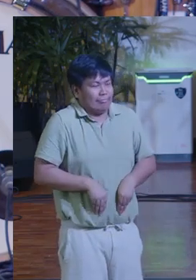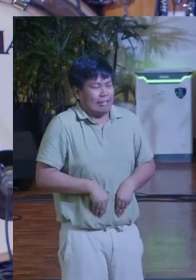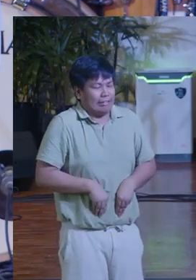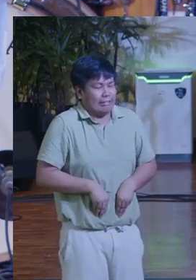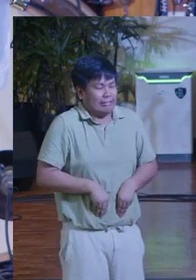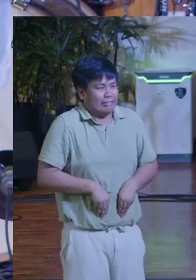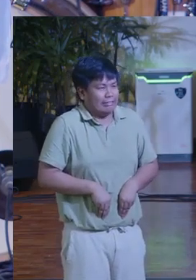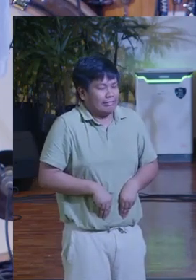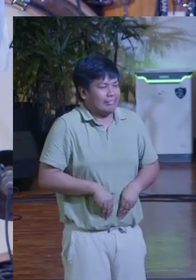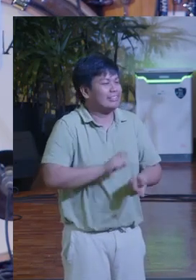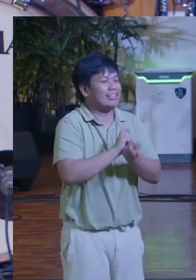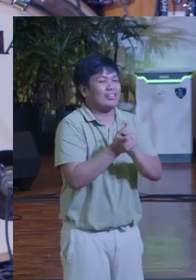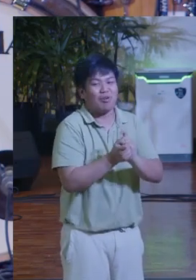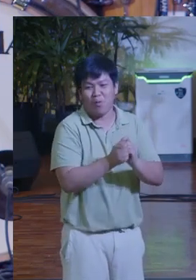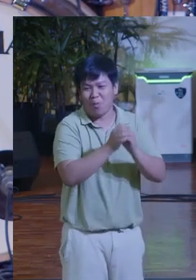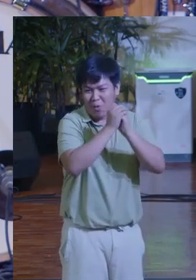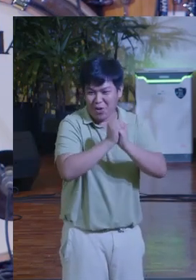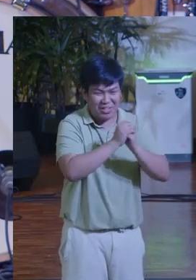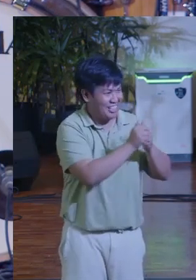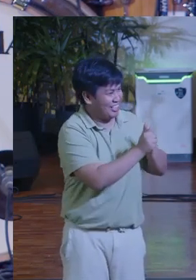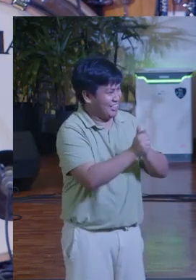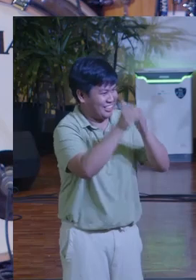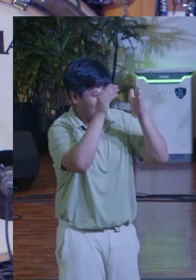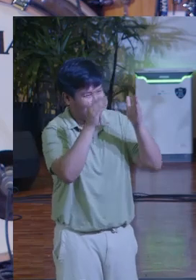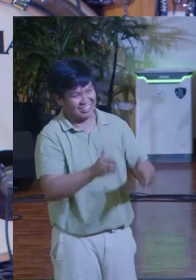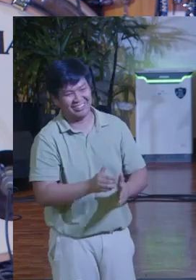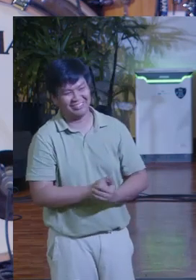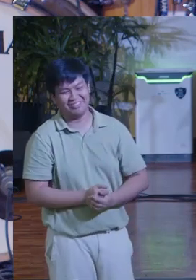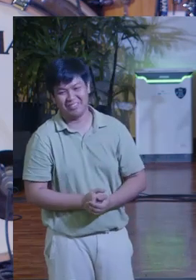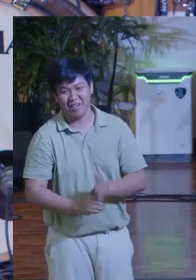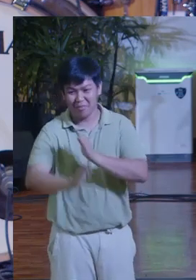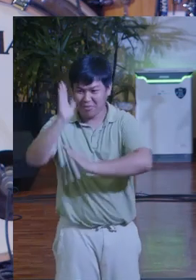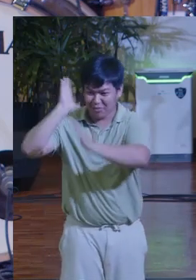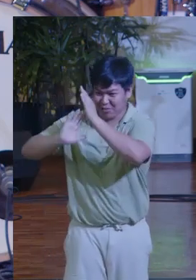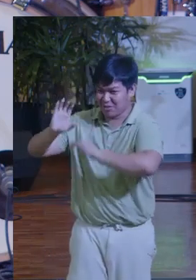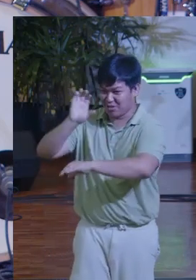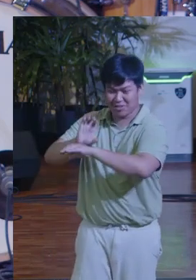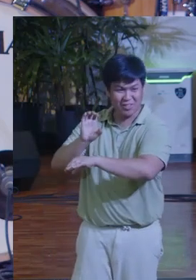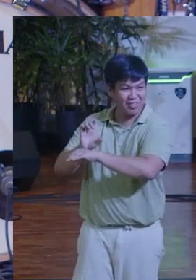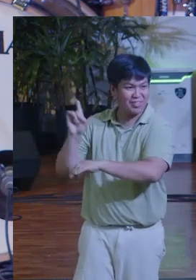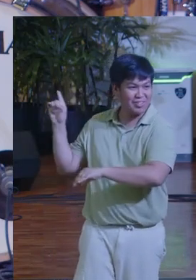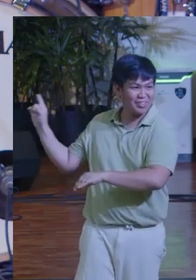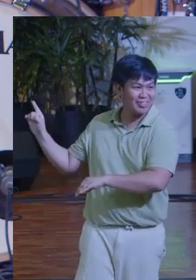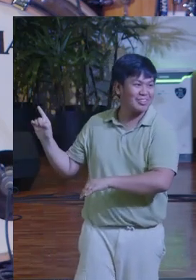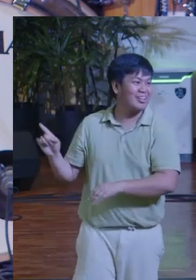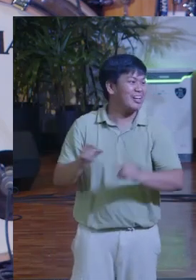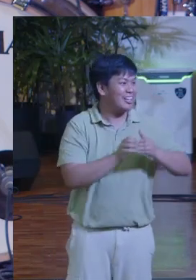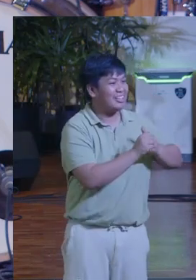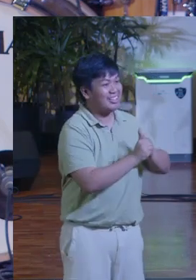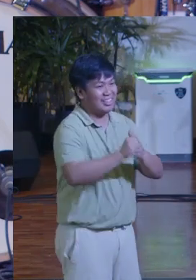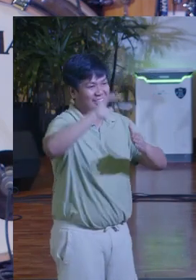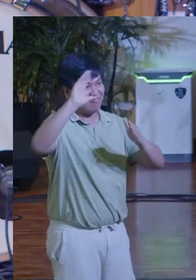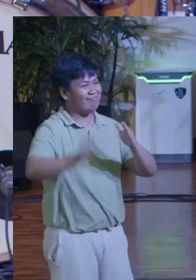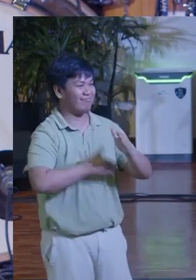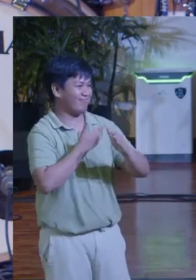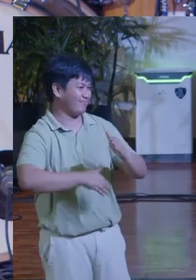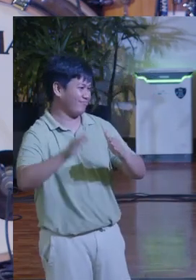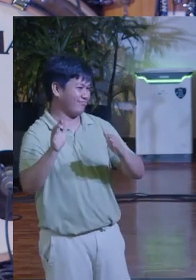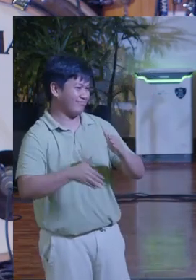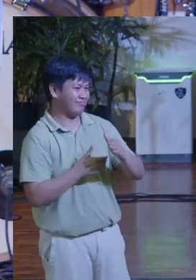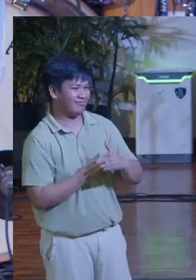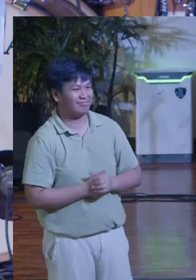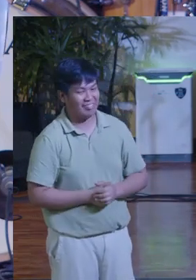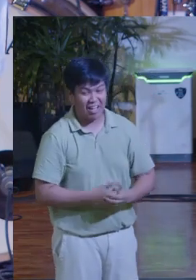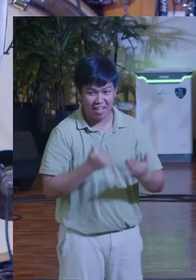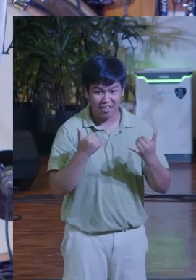leader. O sa aming pananambahan nung bata kami, ang tawag po namin doon, patnugot. Huwag niyo po akong